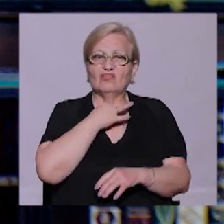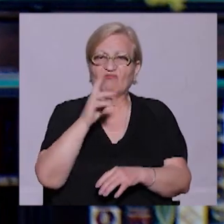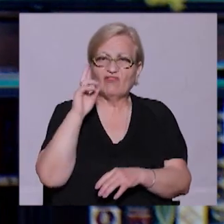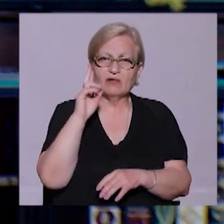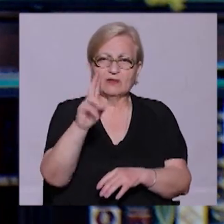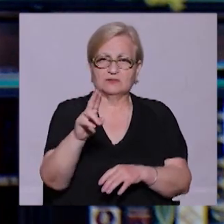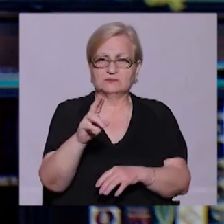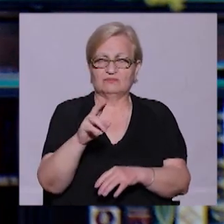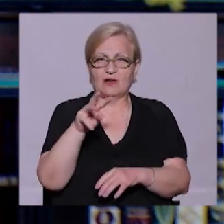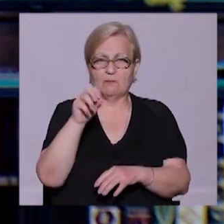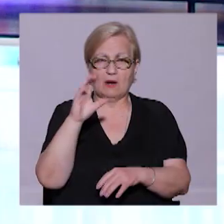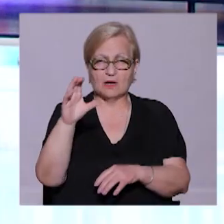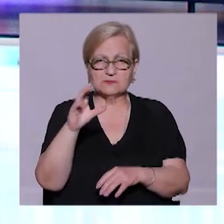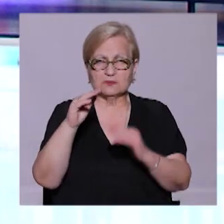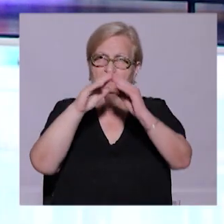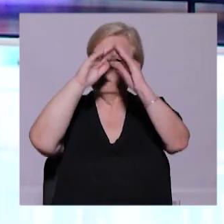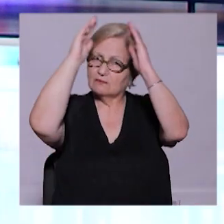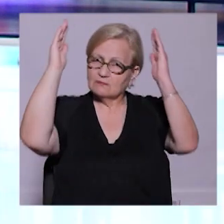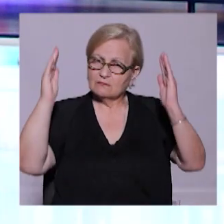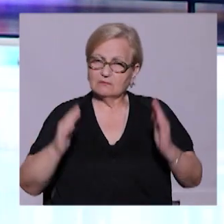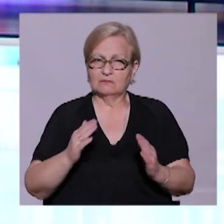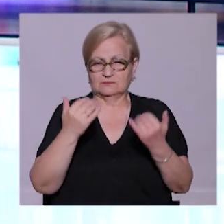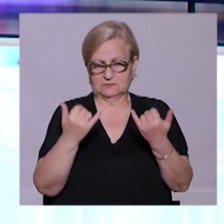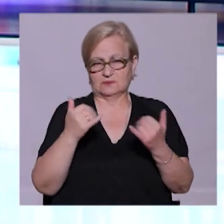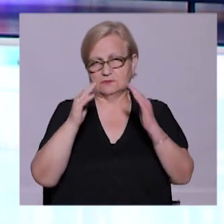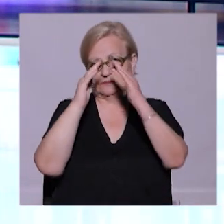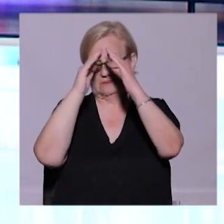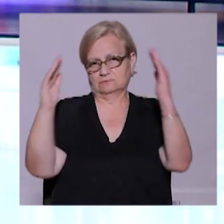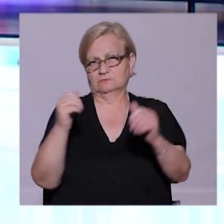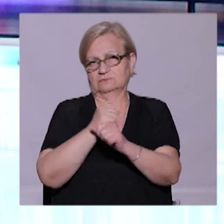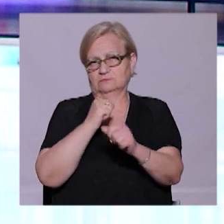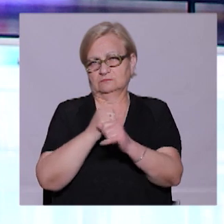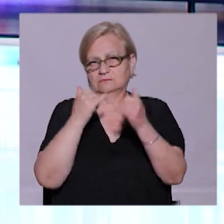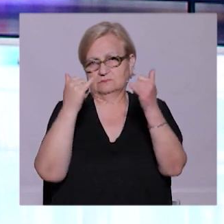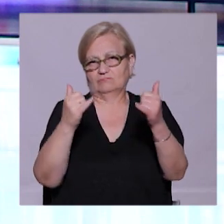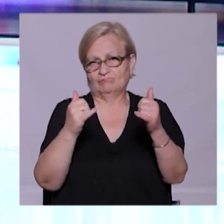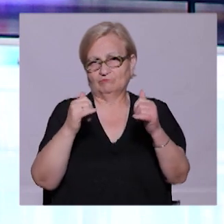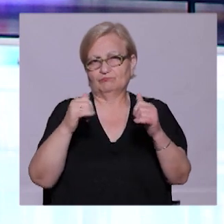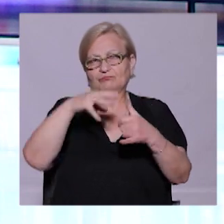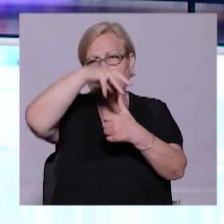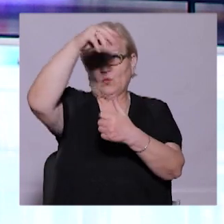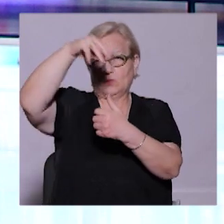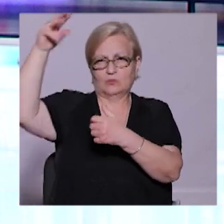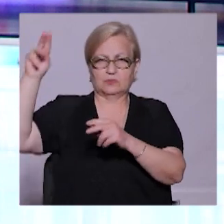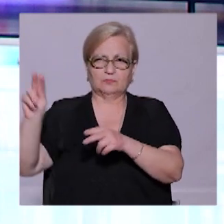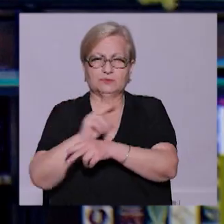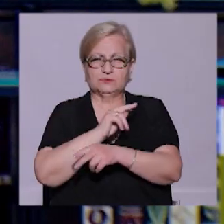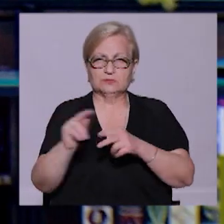ვენაცვალე მას, გადაახურინა იგი წლეულს და გალავნის კონგურები